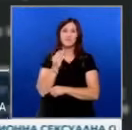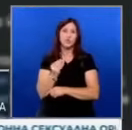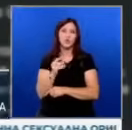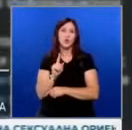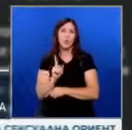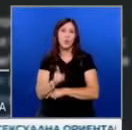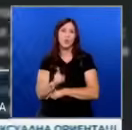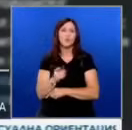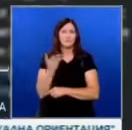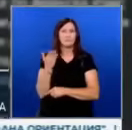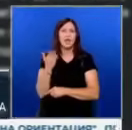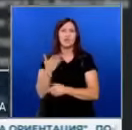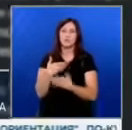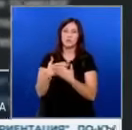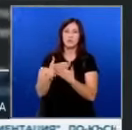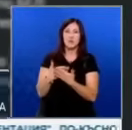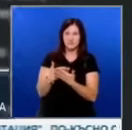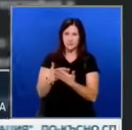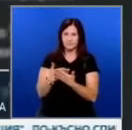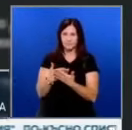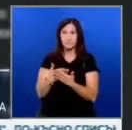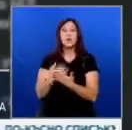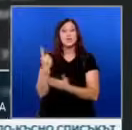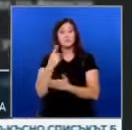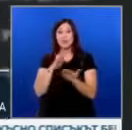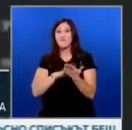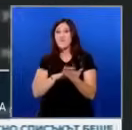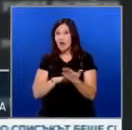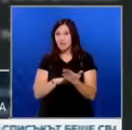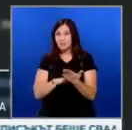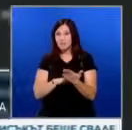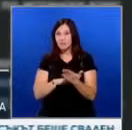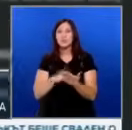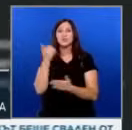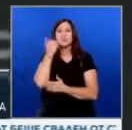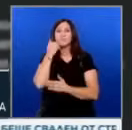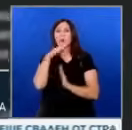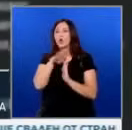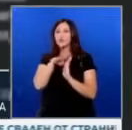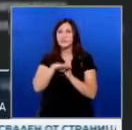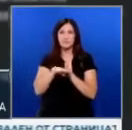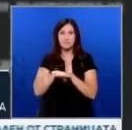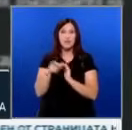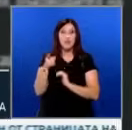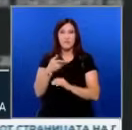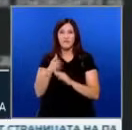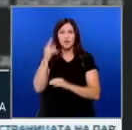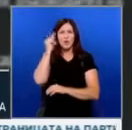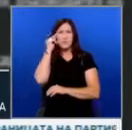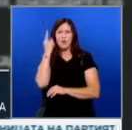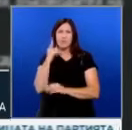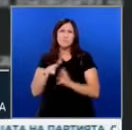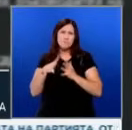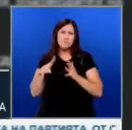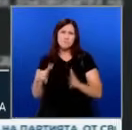които и на техните приближения. Но самия факт, че се ползват списъци, това вече напомня на едни